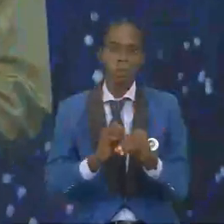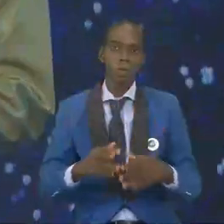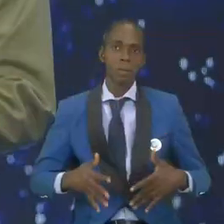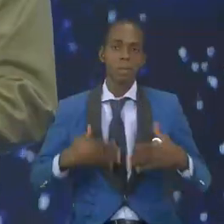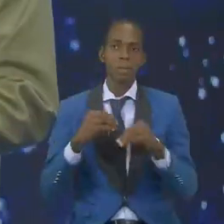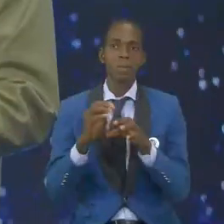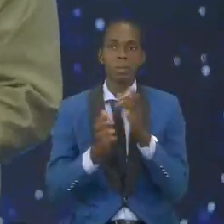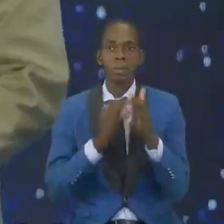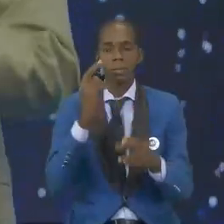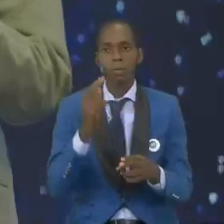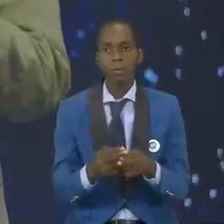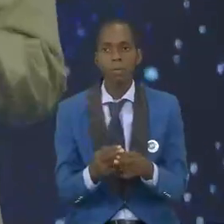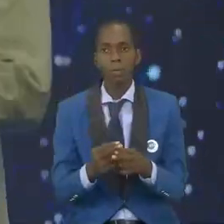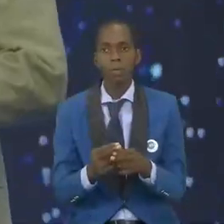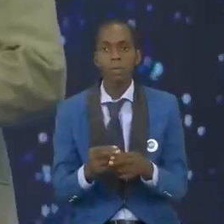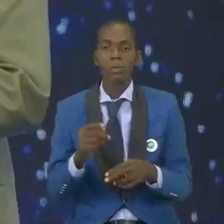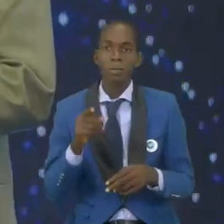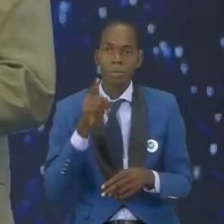Jésus.